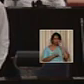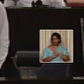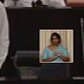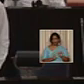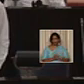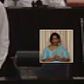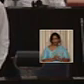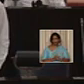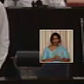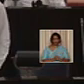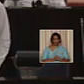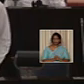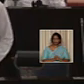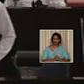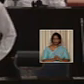ने